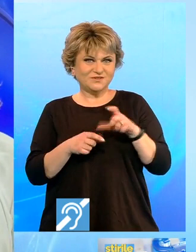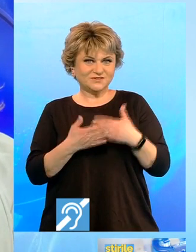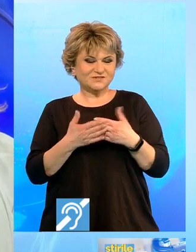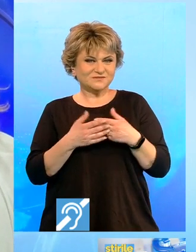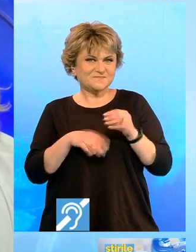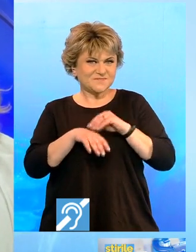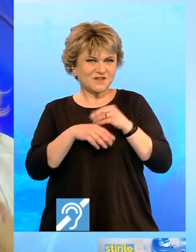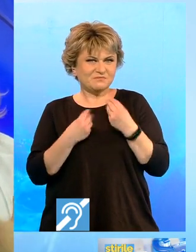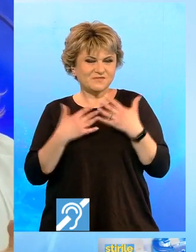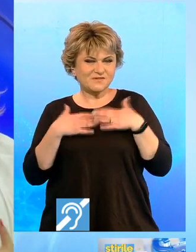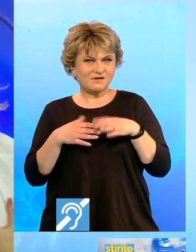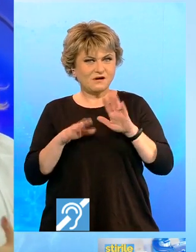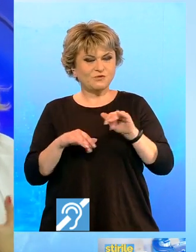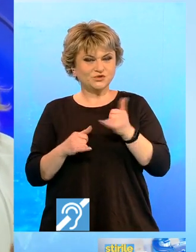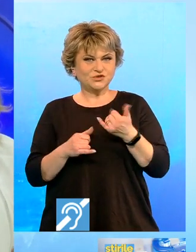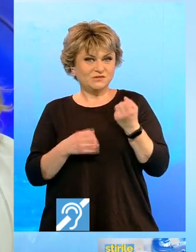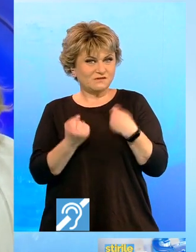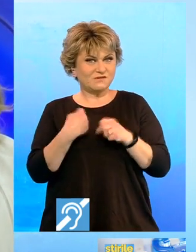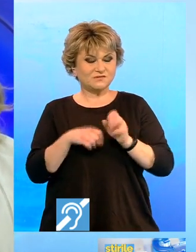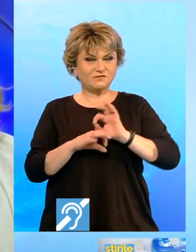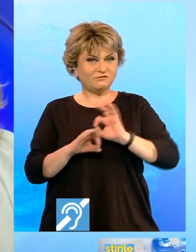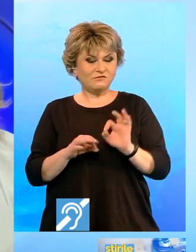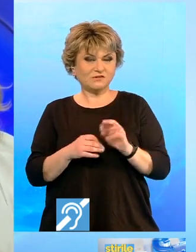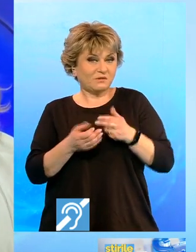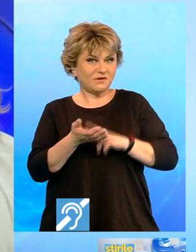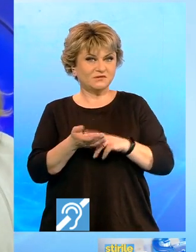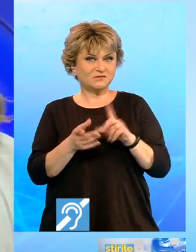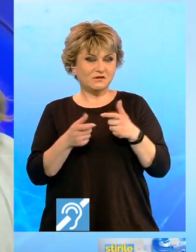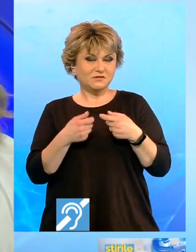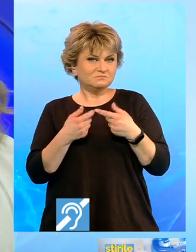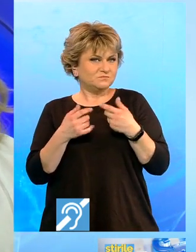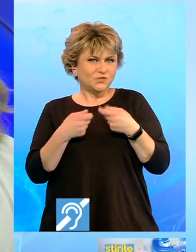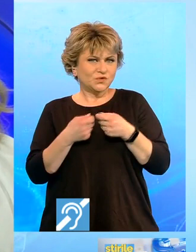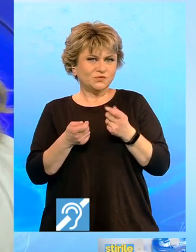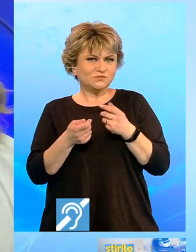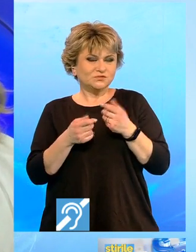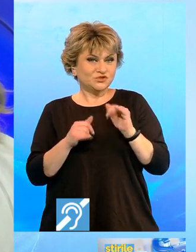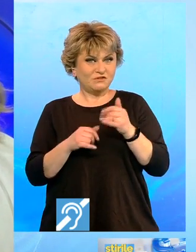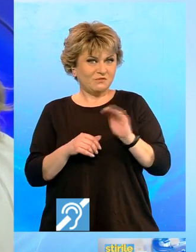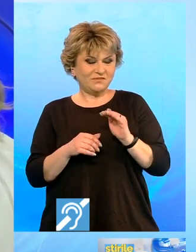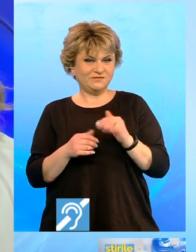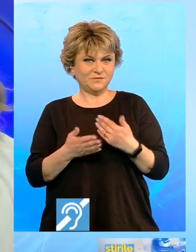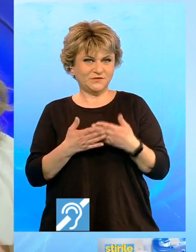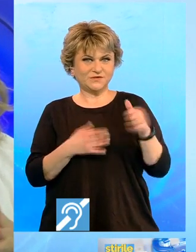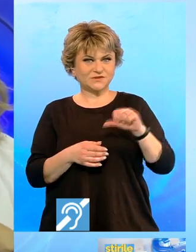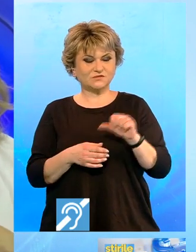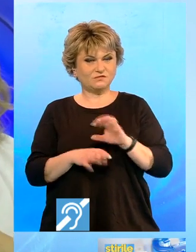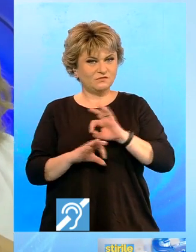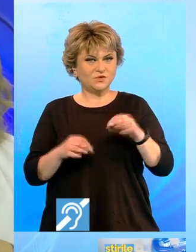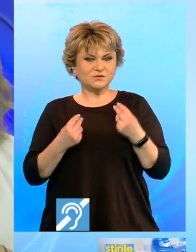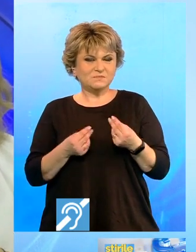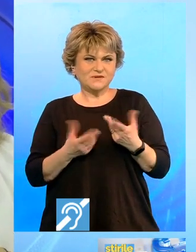acestei stări bune au și reacții foarte aplicate la tot ceea ce se întâmplă, relație bună și cu copiii. Pentru vărsători, foarte